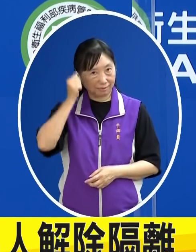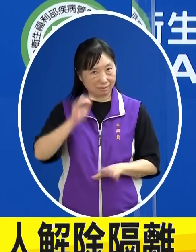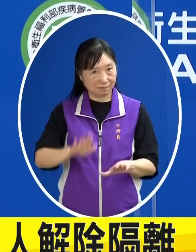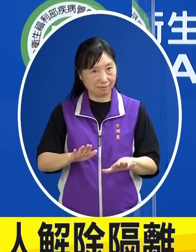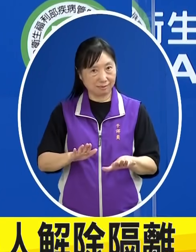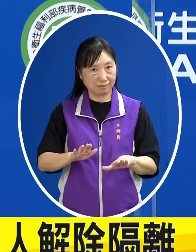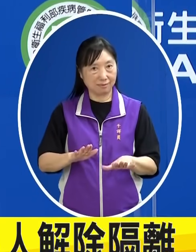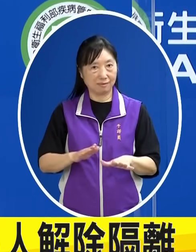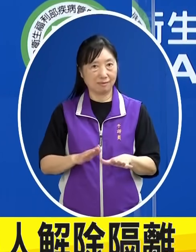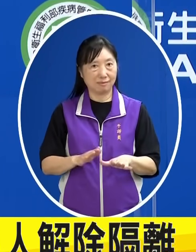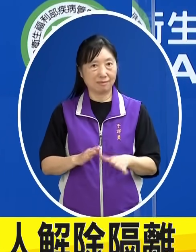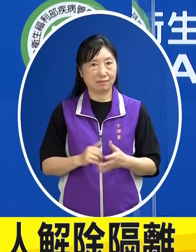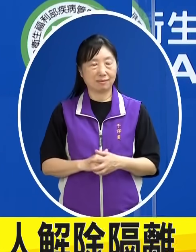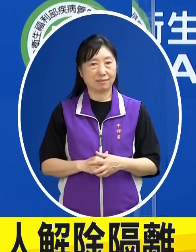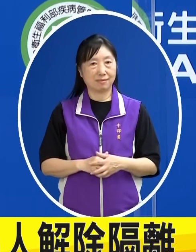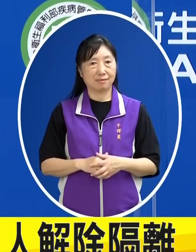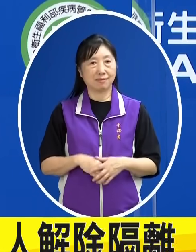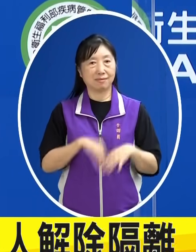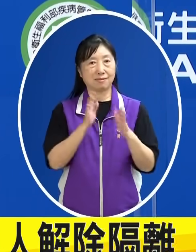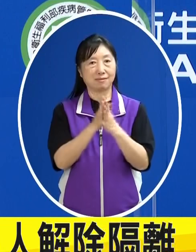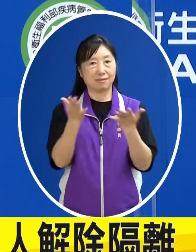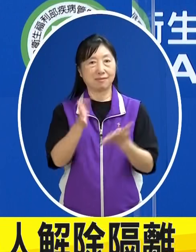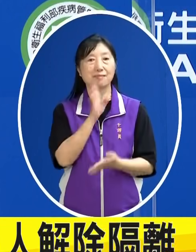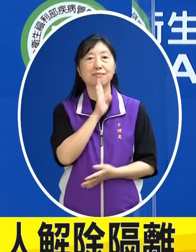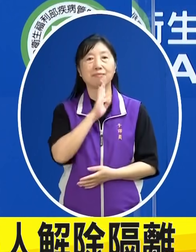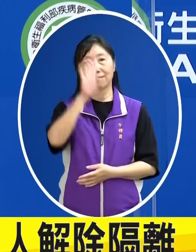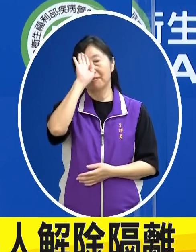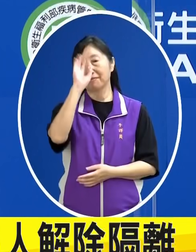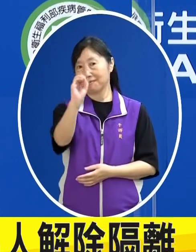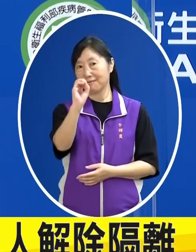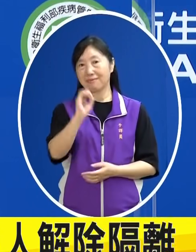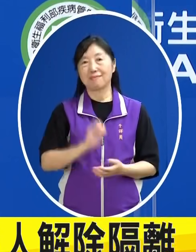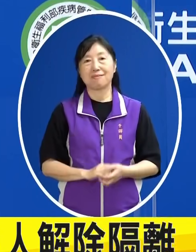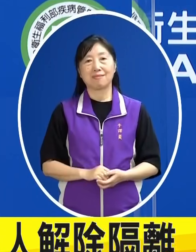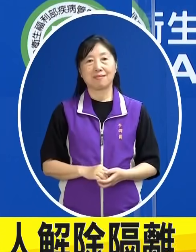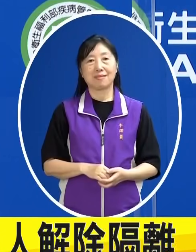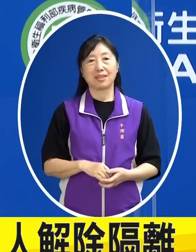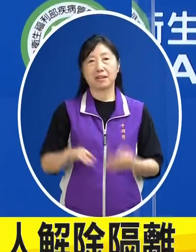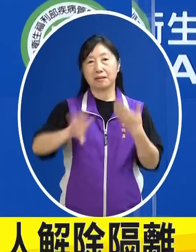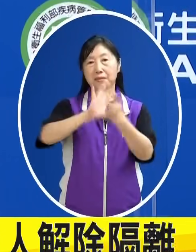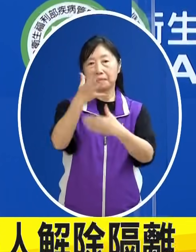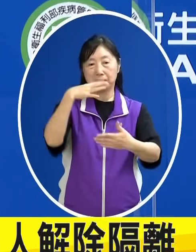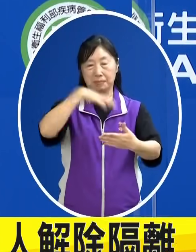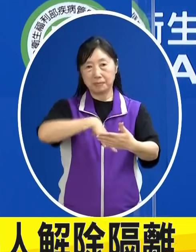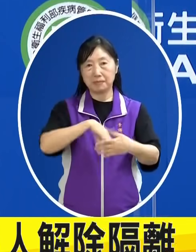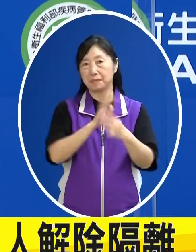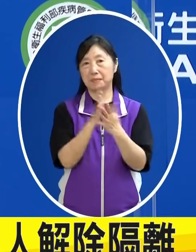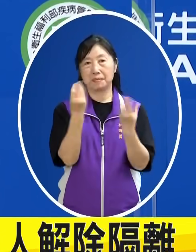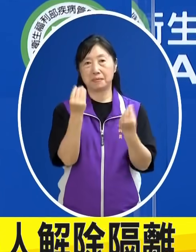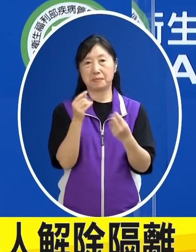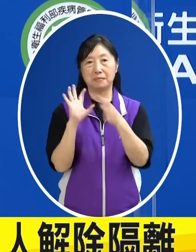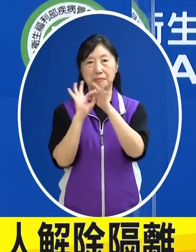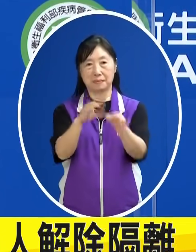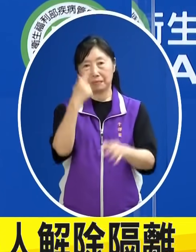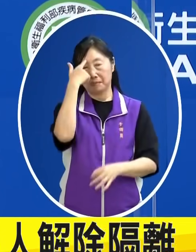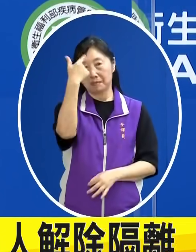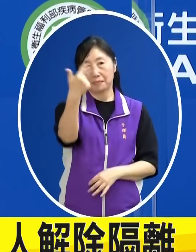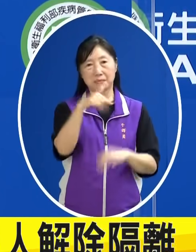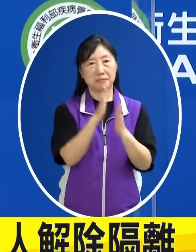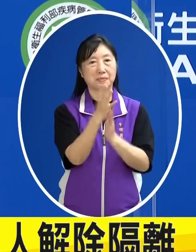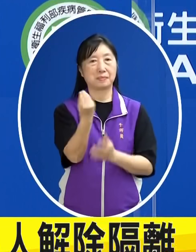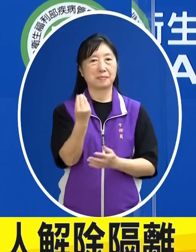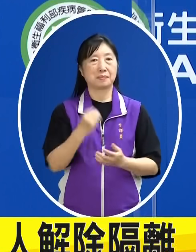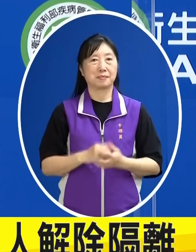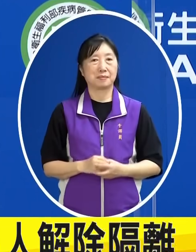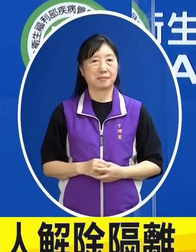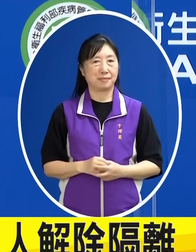是啊，整个都是完全零确诊哈，好，国内外都没有的。今天是第6天，好，那曾经